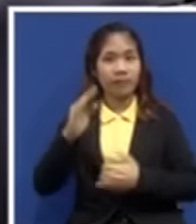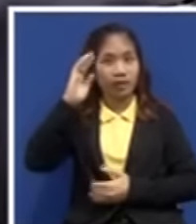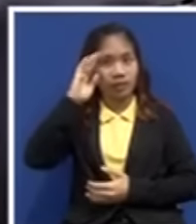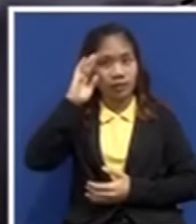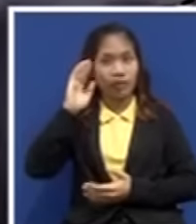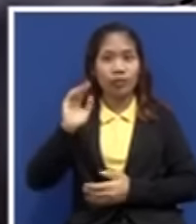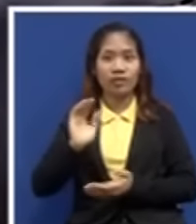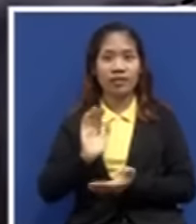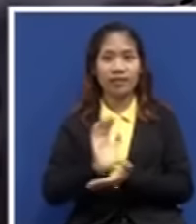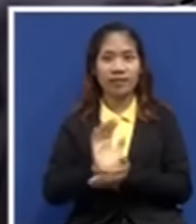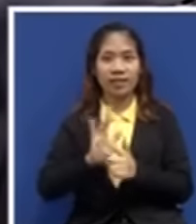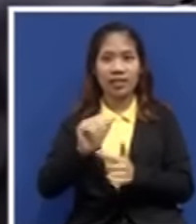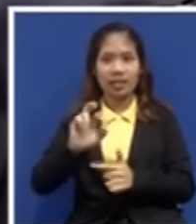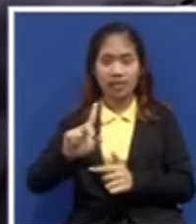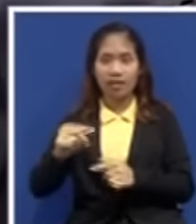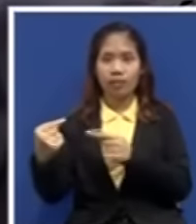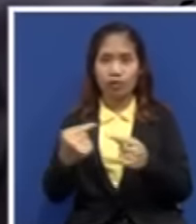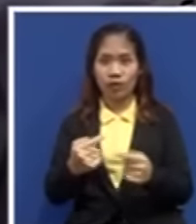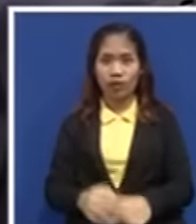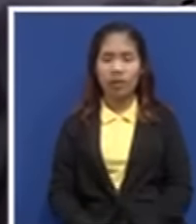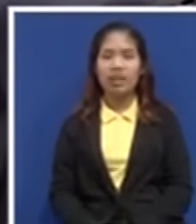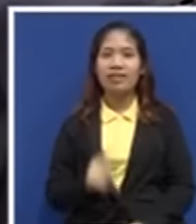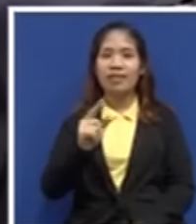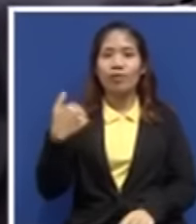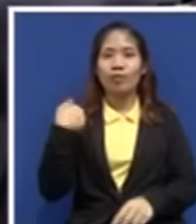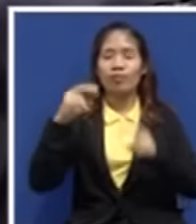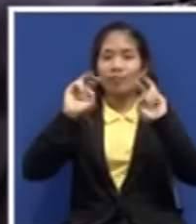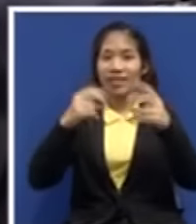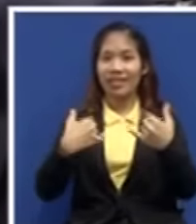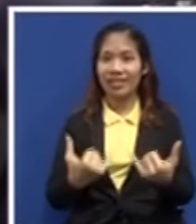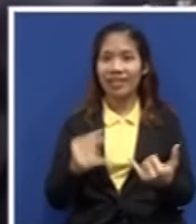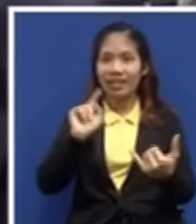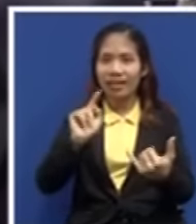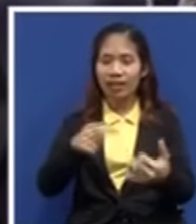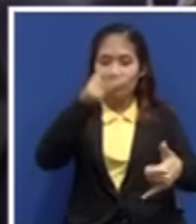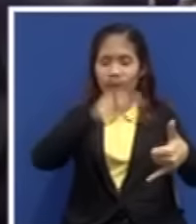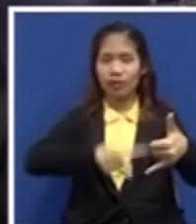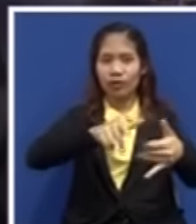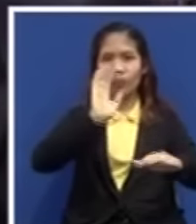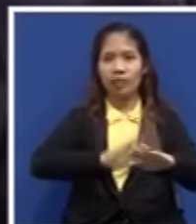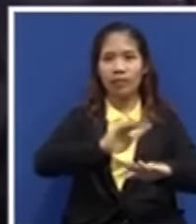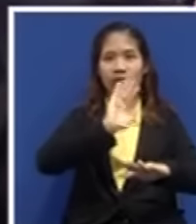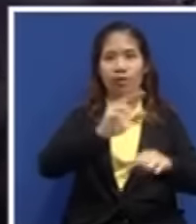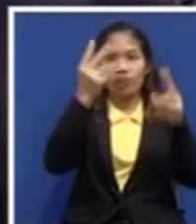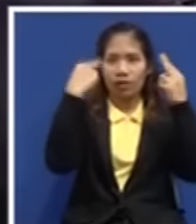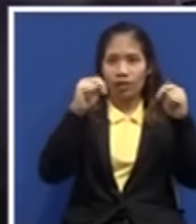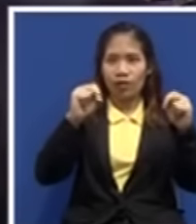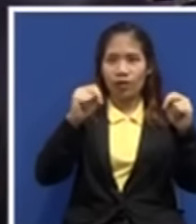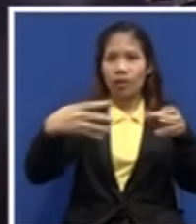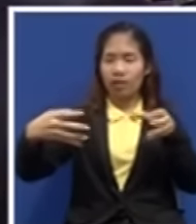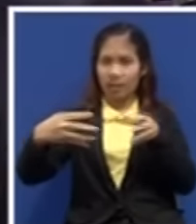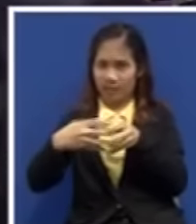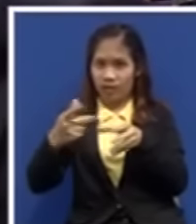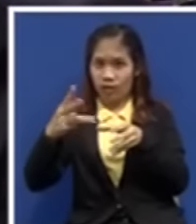ครับผมความจริงผมยังมีประเด็นนี้นะเรื่องคุณรัฐความสามารถของนายกติยคณะที่จะ